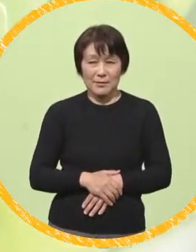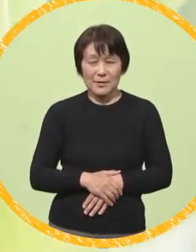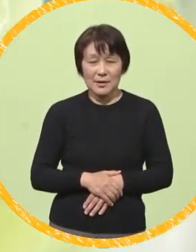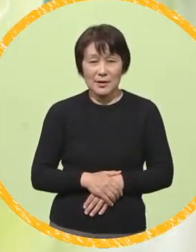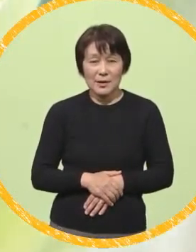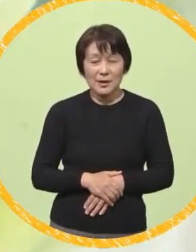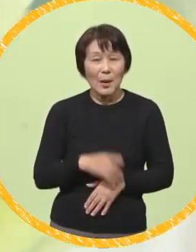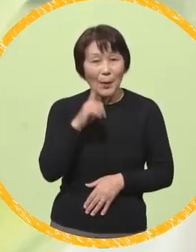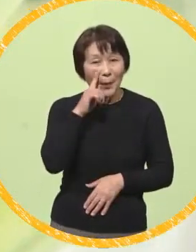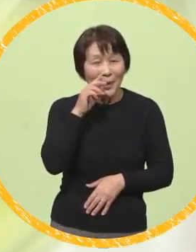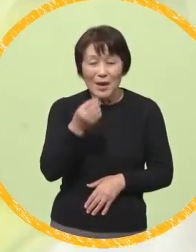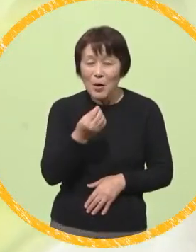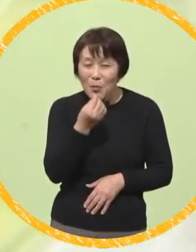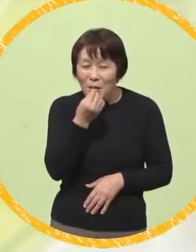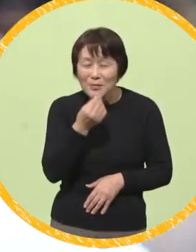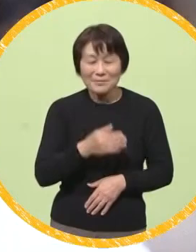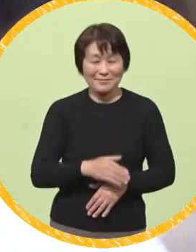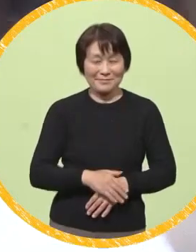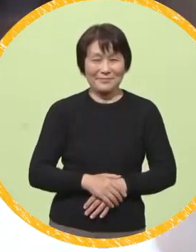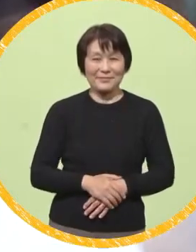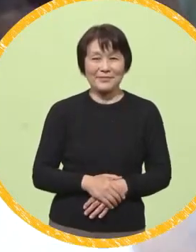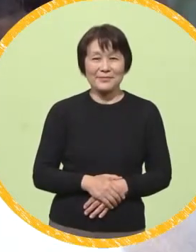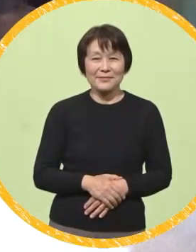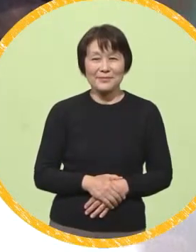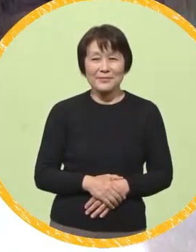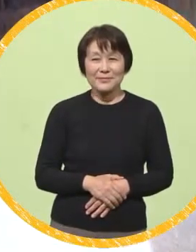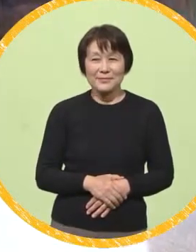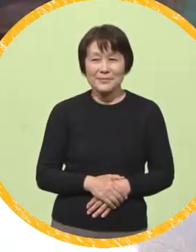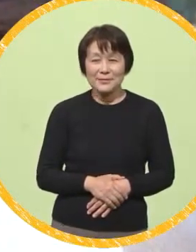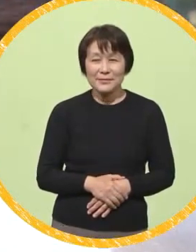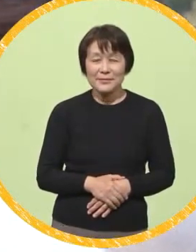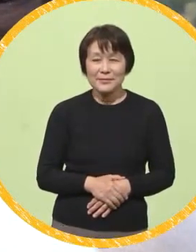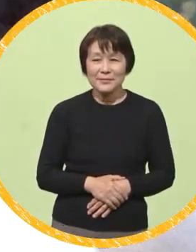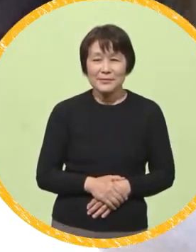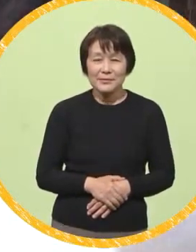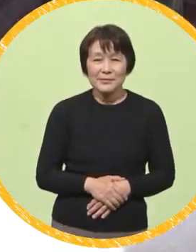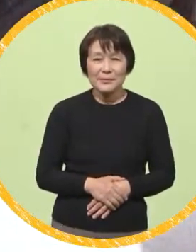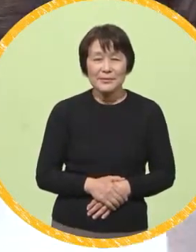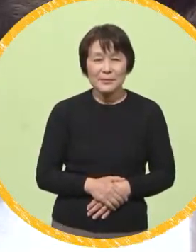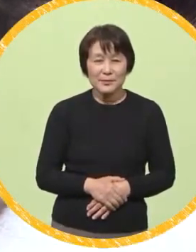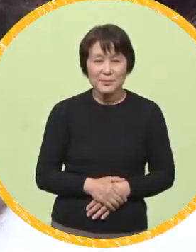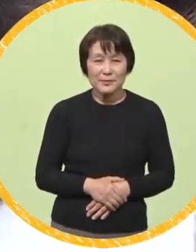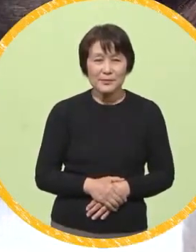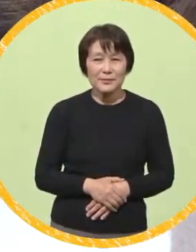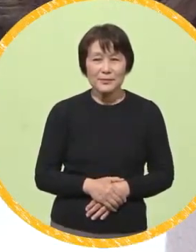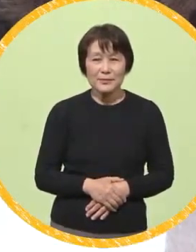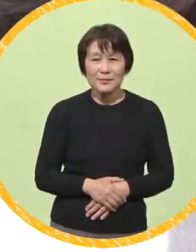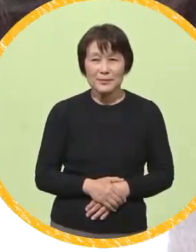といただきます、いただきます。